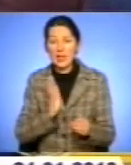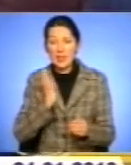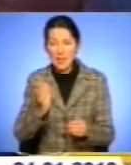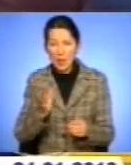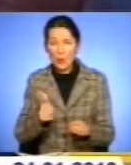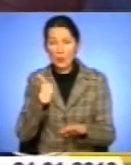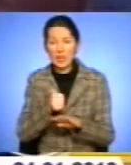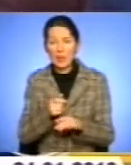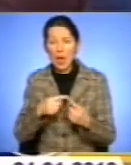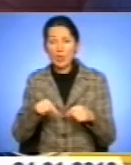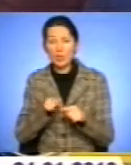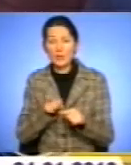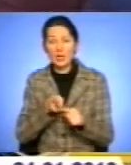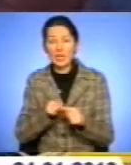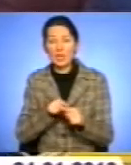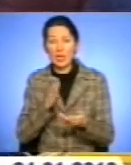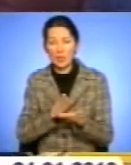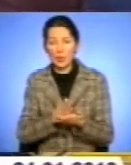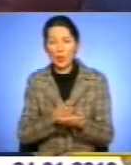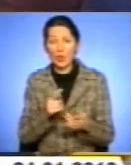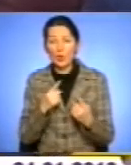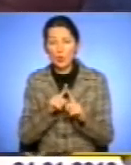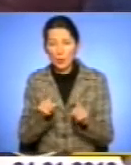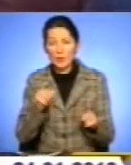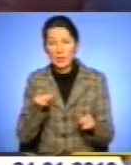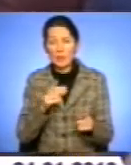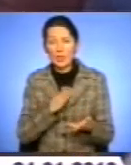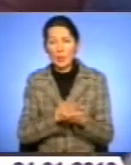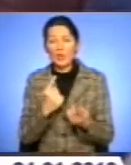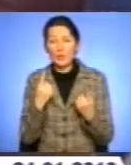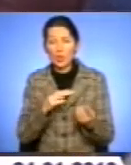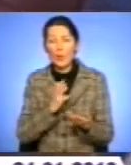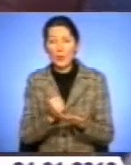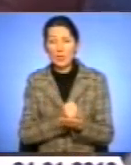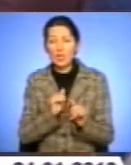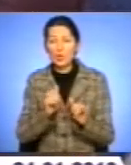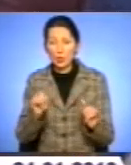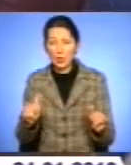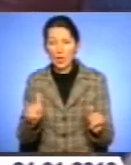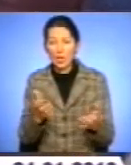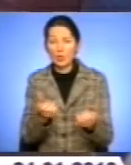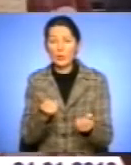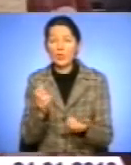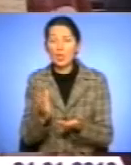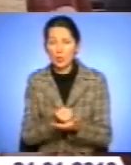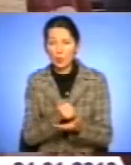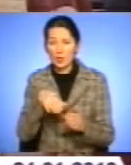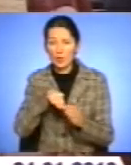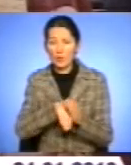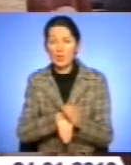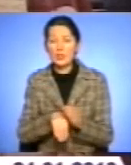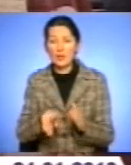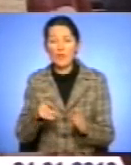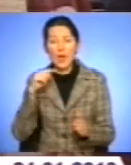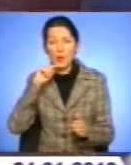планах Кабміну – нарощування обсягів внутрішнього виробництва та заміна імпортних товарів українськими. Кроме того, урядовая программа надать